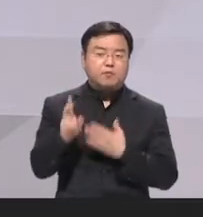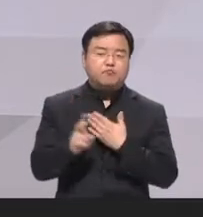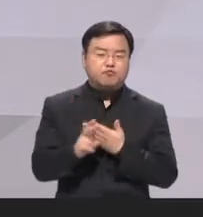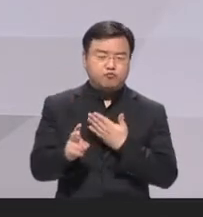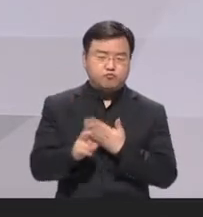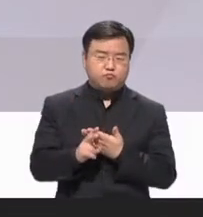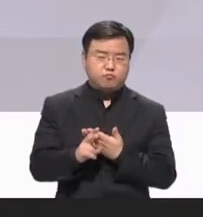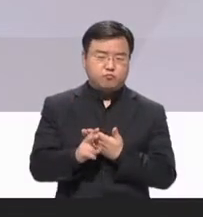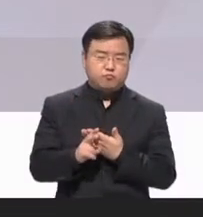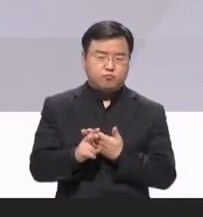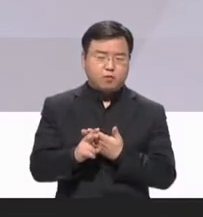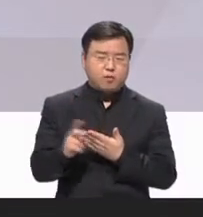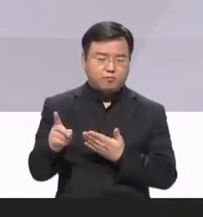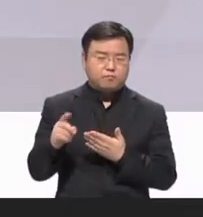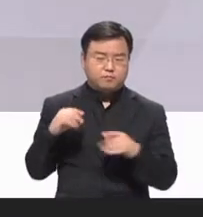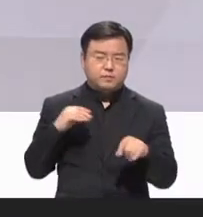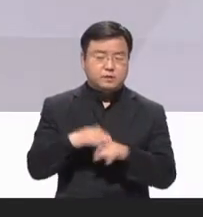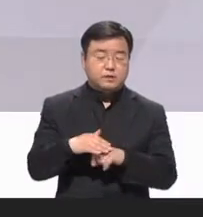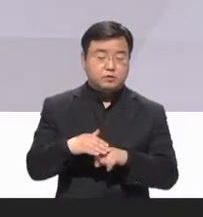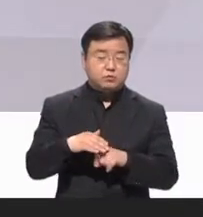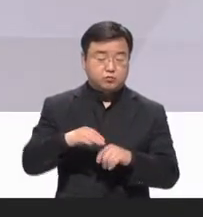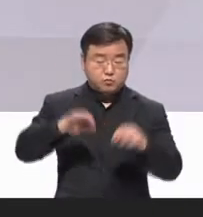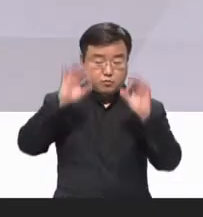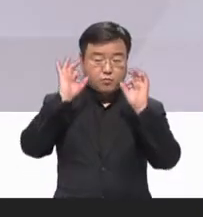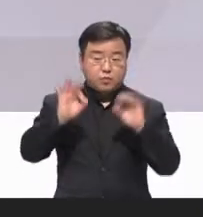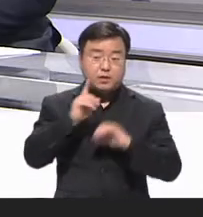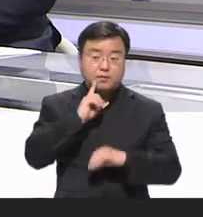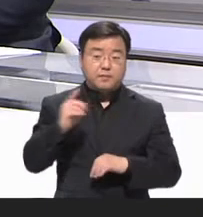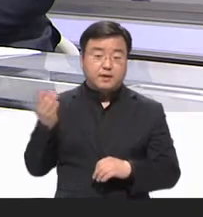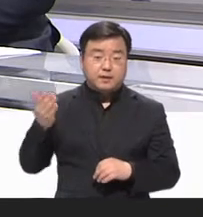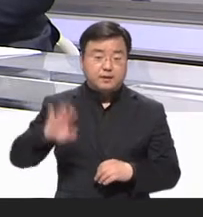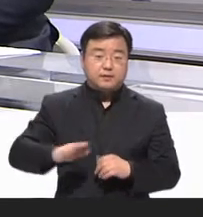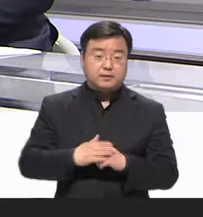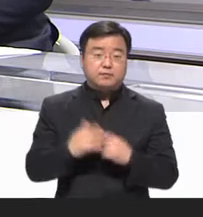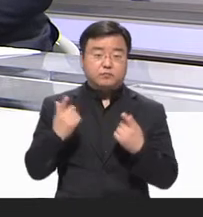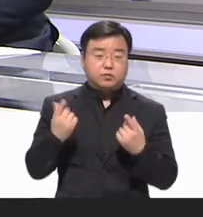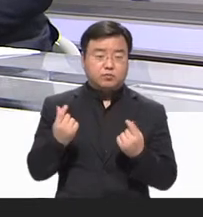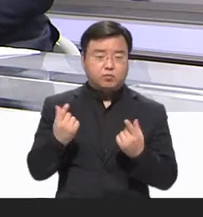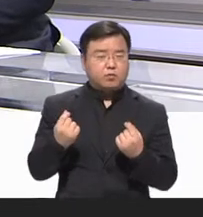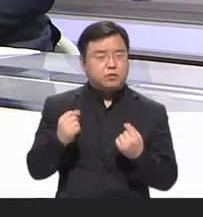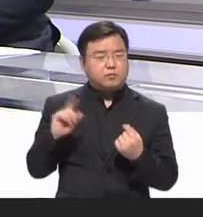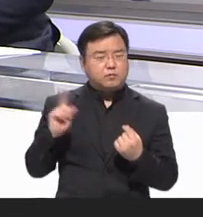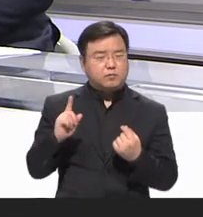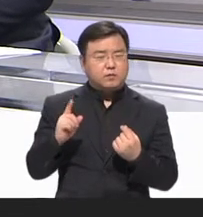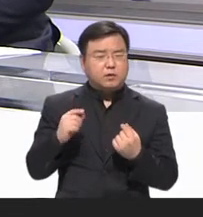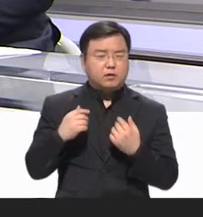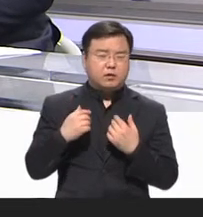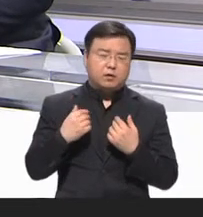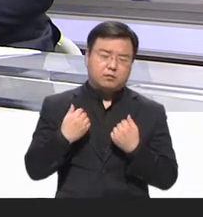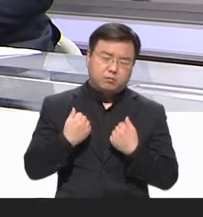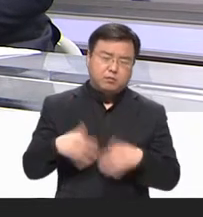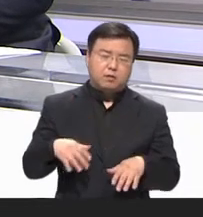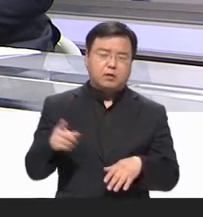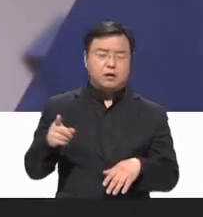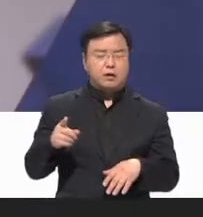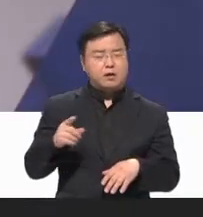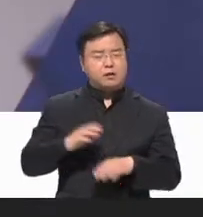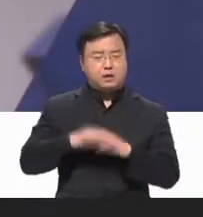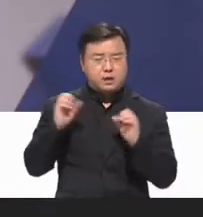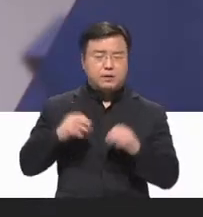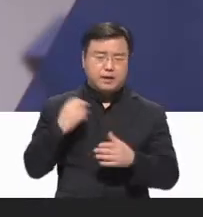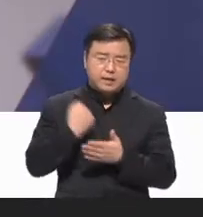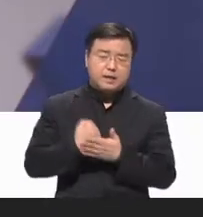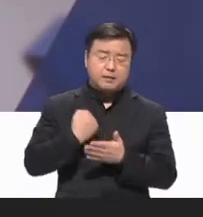소위 말하는 해적판 을 통해서 많이 부탁 하시는데 이런점 좀 심 빠지지 않으세요 어떻게 보십니까 뭐